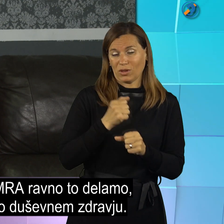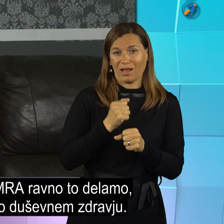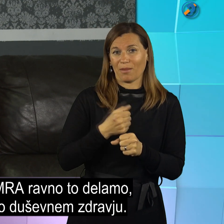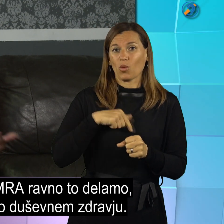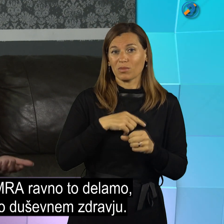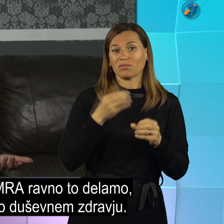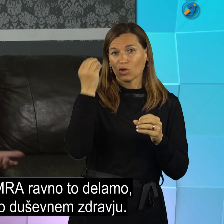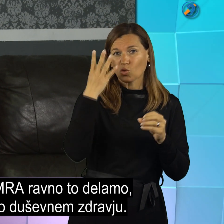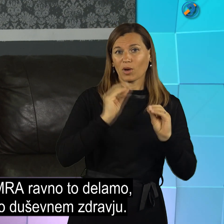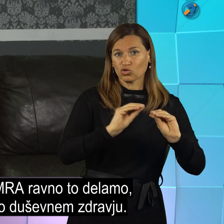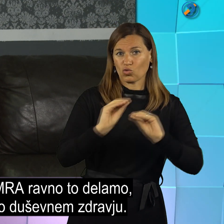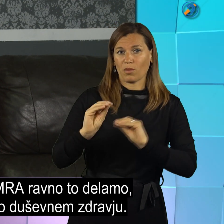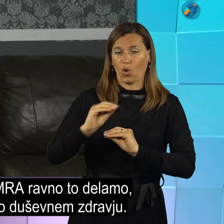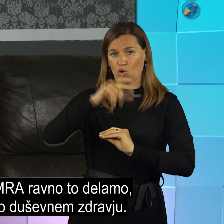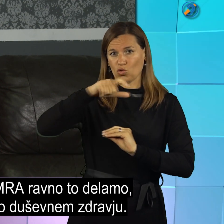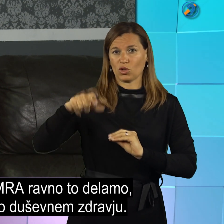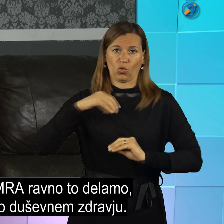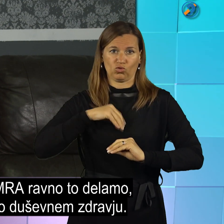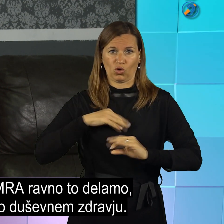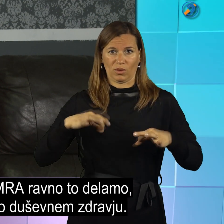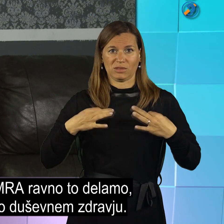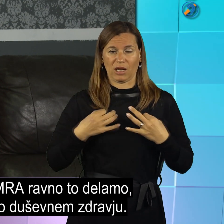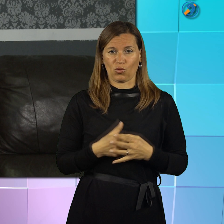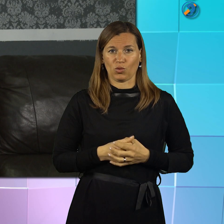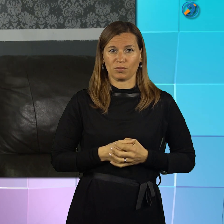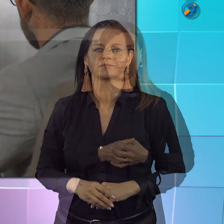ljudi o duševnem zdravju.